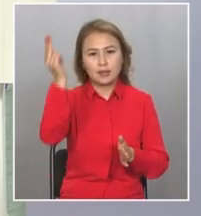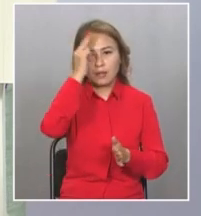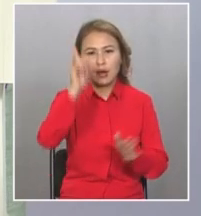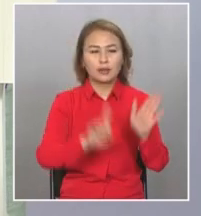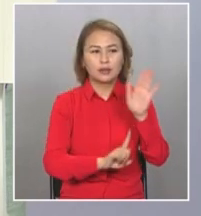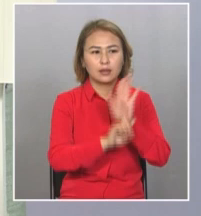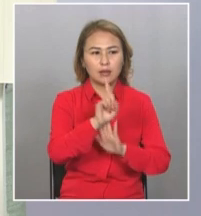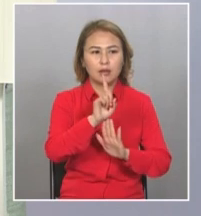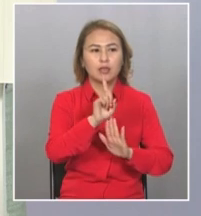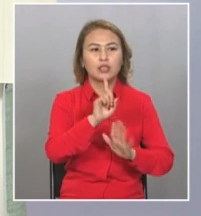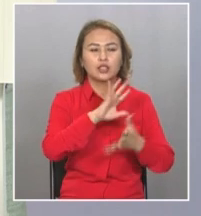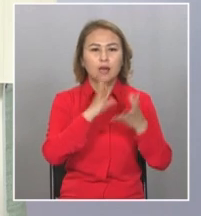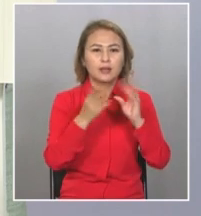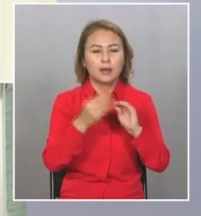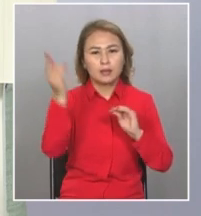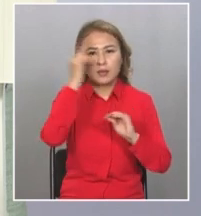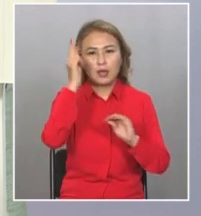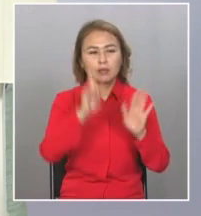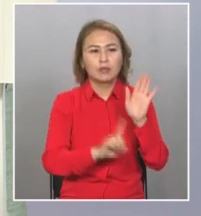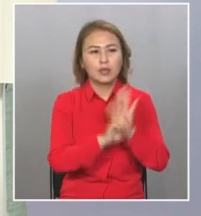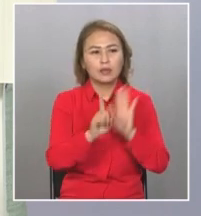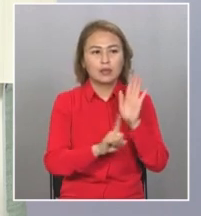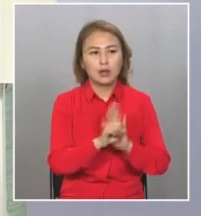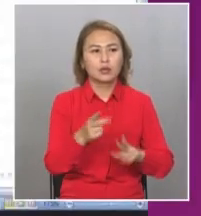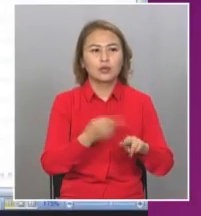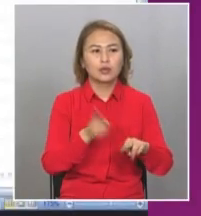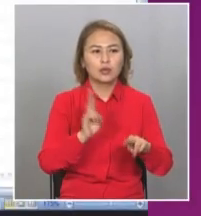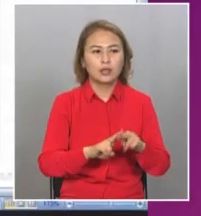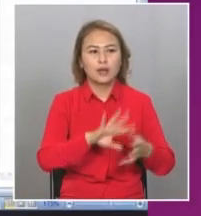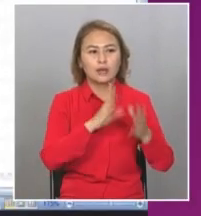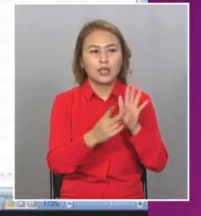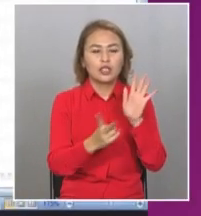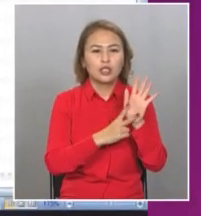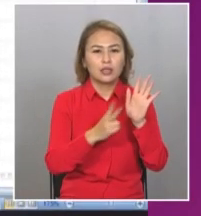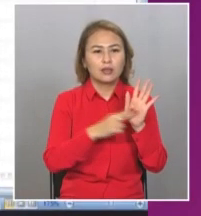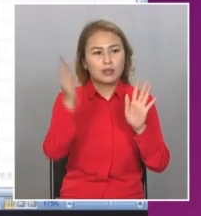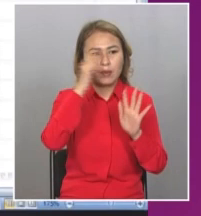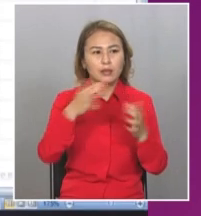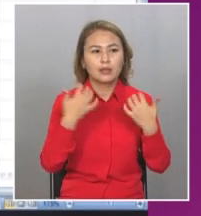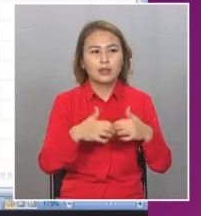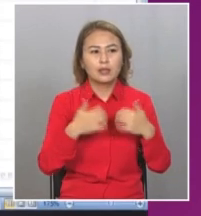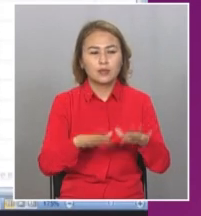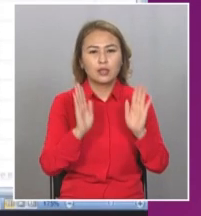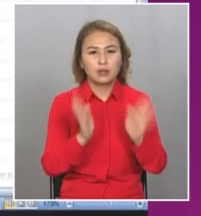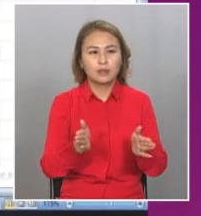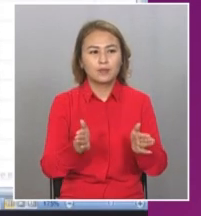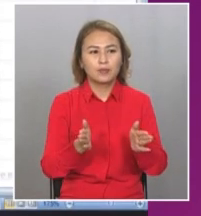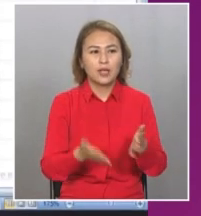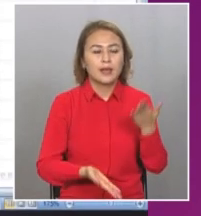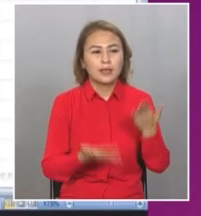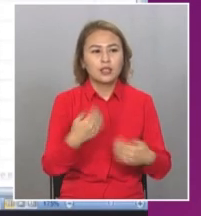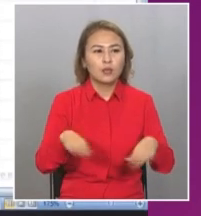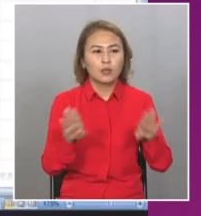сабақтың басталуы және сабақтың аяқталуы барлық 7 сабаққа есептелінеді. Енді